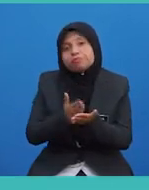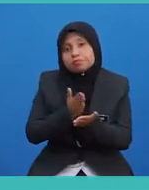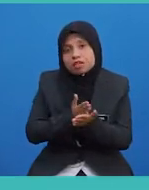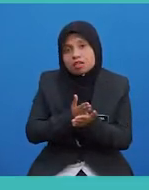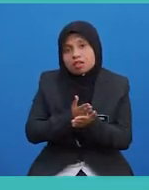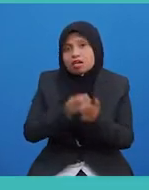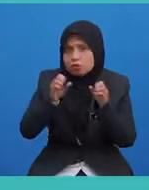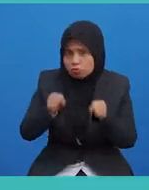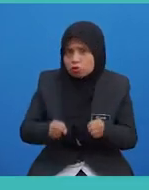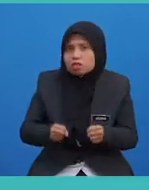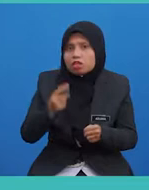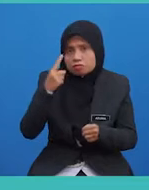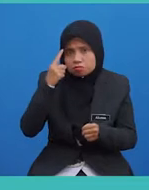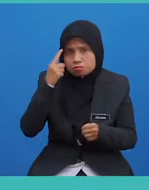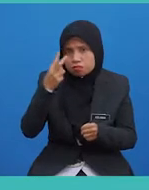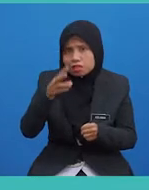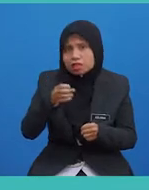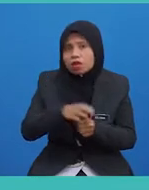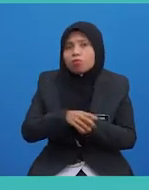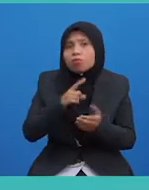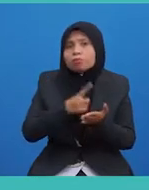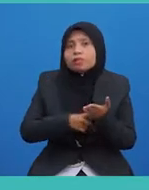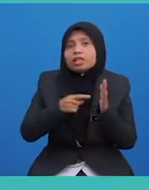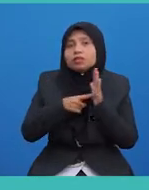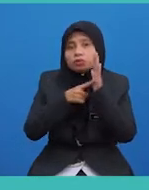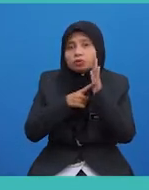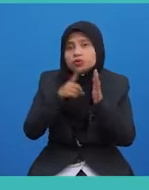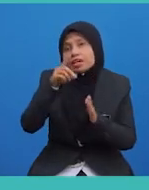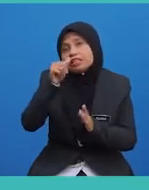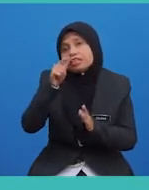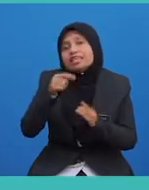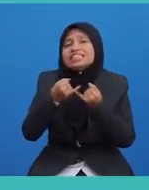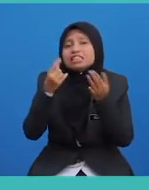ingat jenis data yang dipaparkan dalam carta pie?